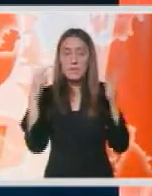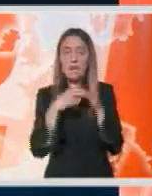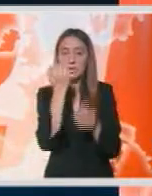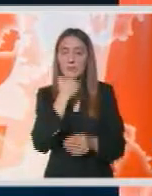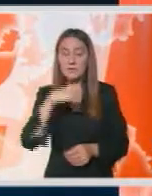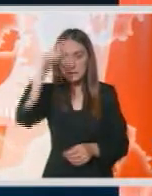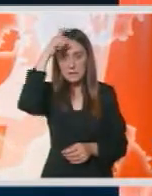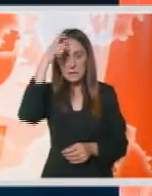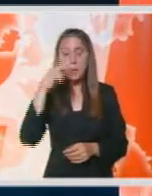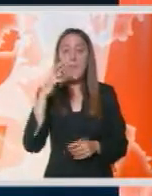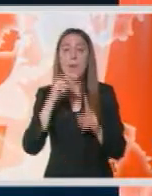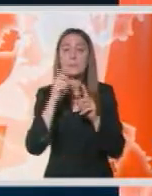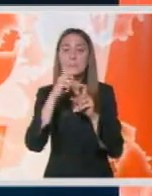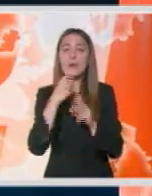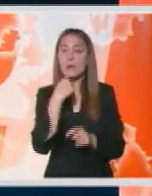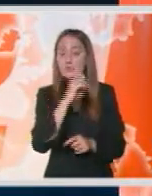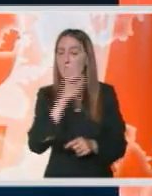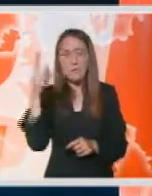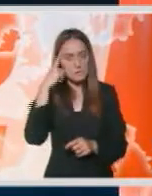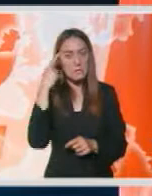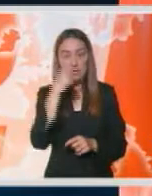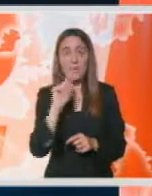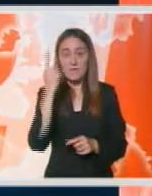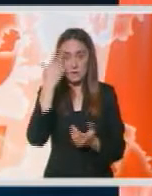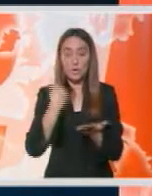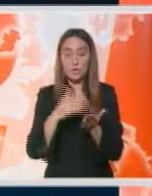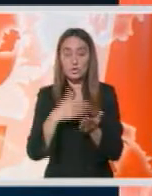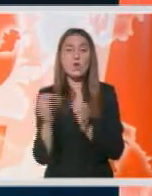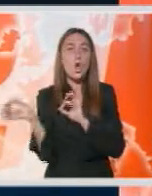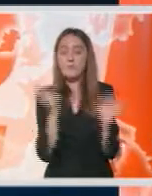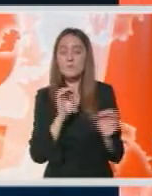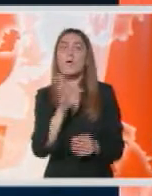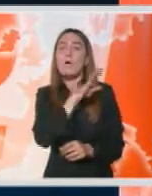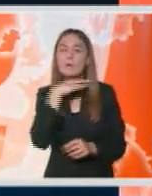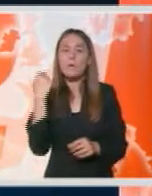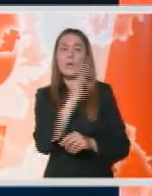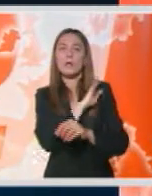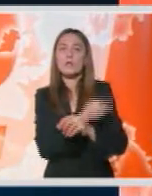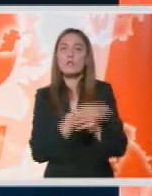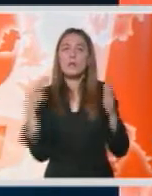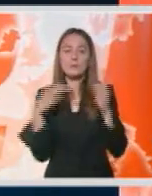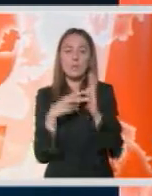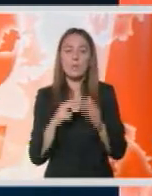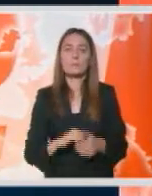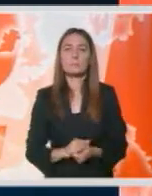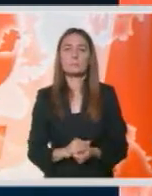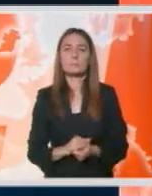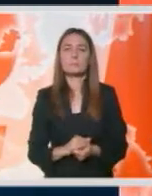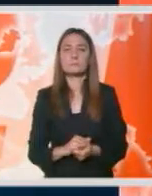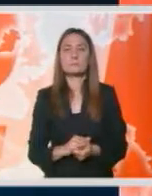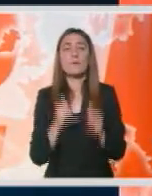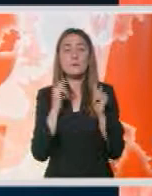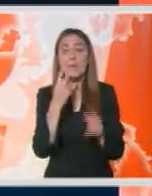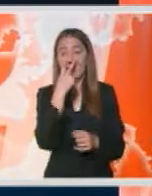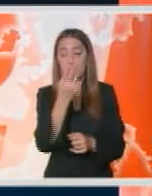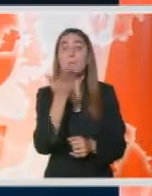Elektroprivrede Srbije. EPS navodi da je bez obzira na ovako visoku potrošnju obezbeđena dovoljna količina struje. A sada